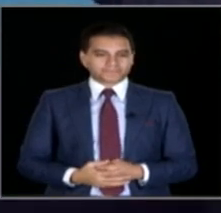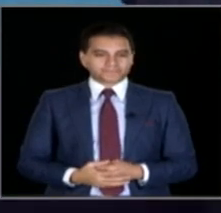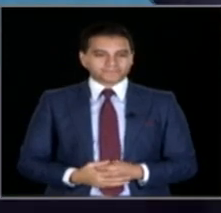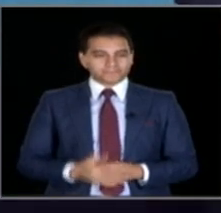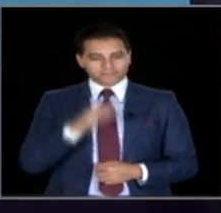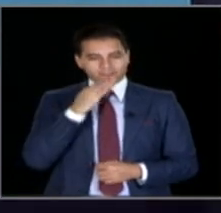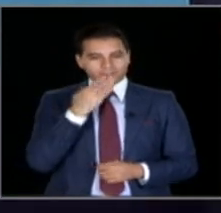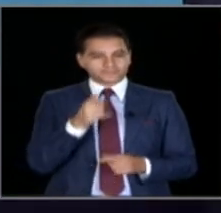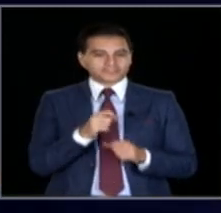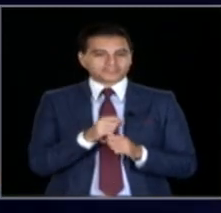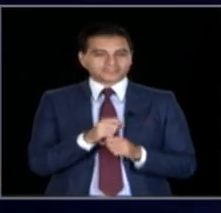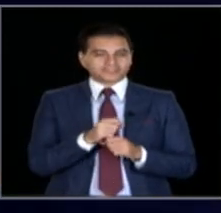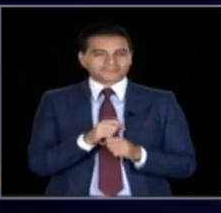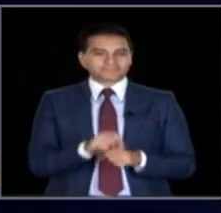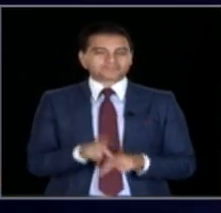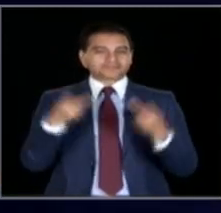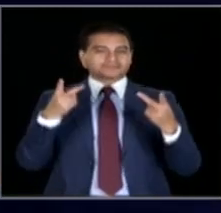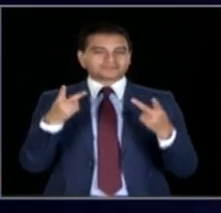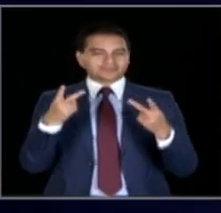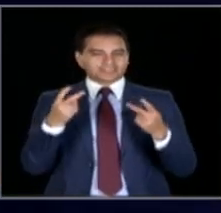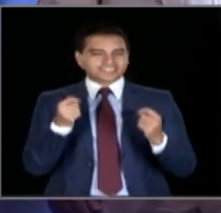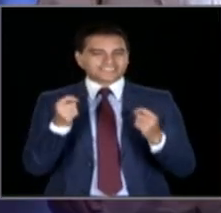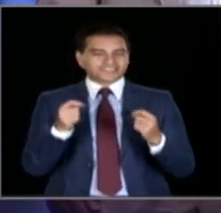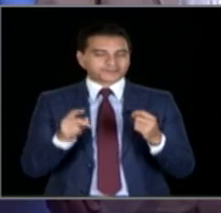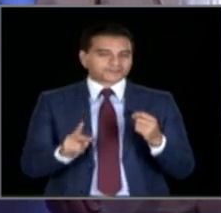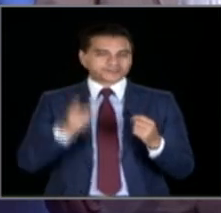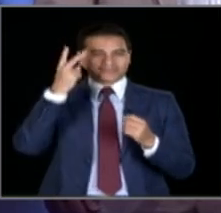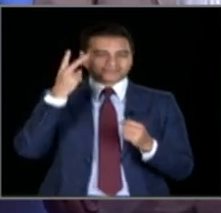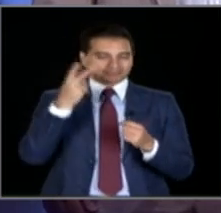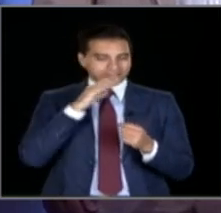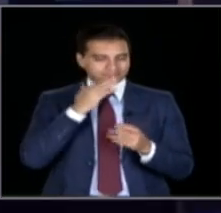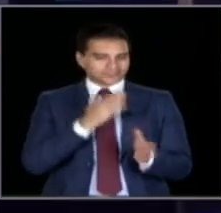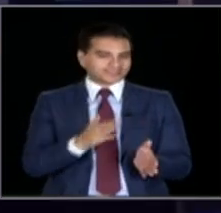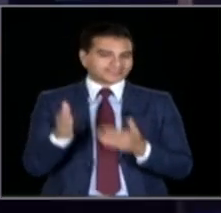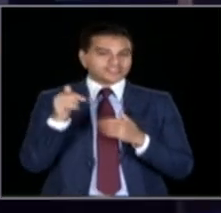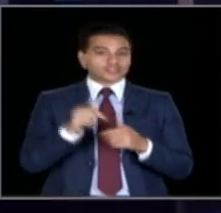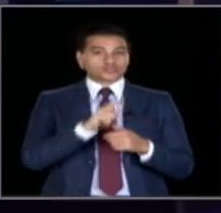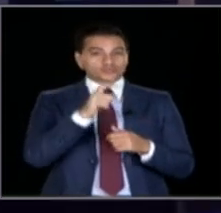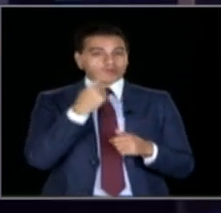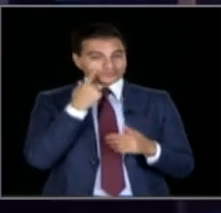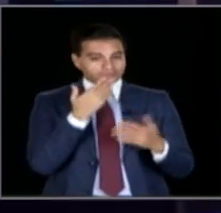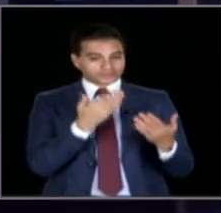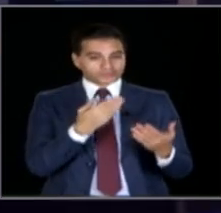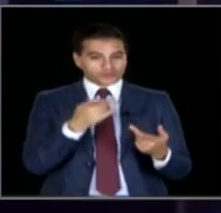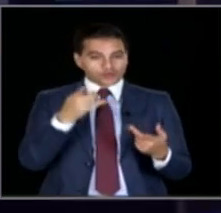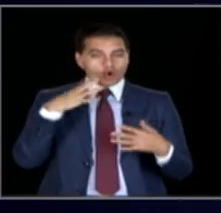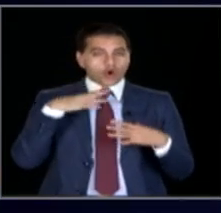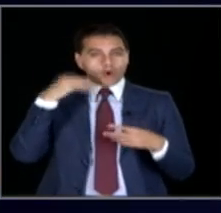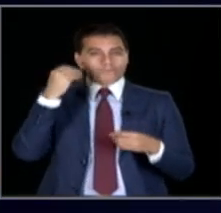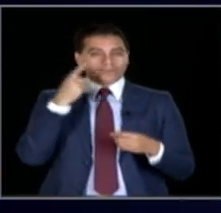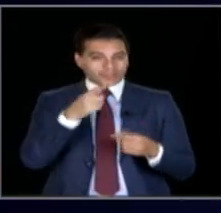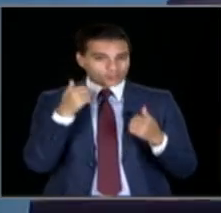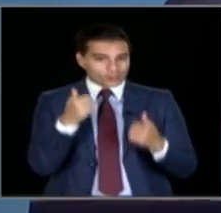الحمد لله فكيت العقدة. ونروح للعمدة. إزيك يا عمدة؟ أخبارك إيه؟ الحمد لله.